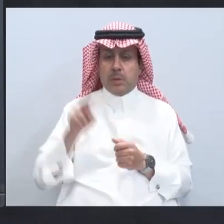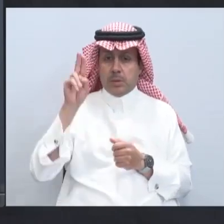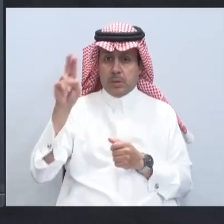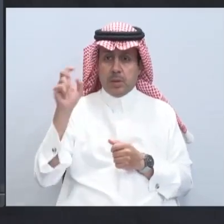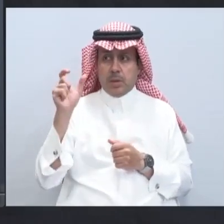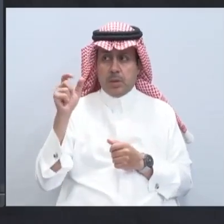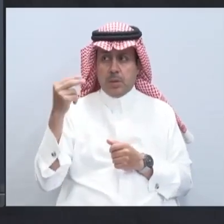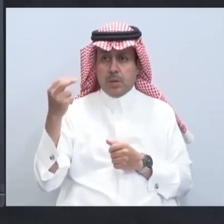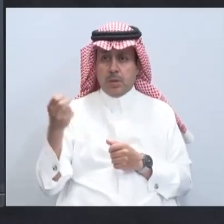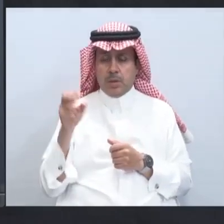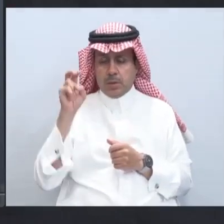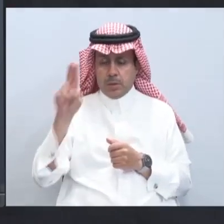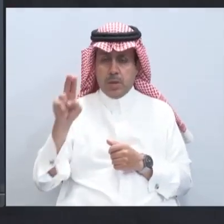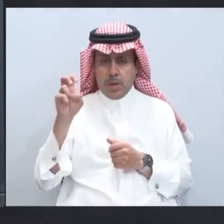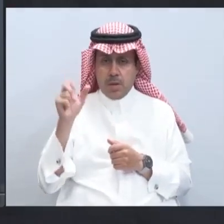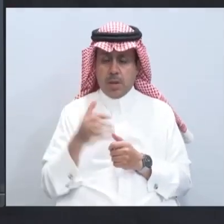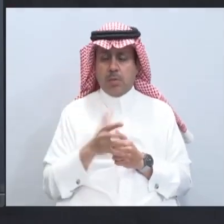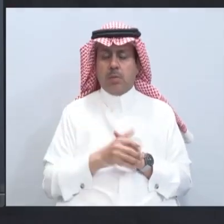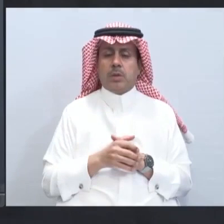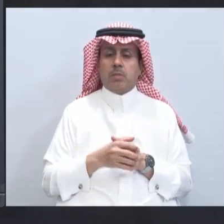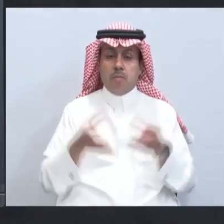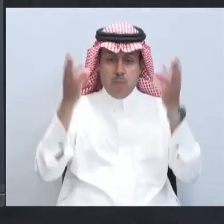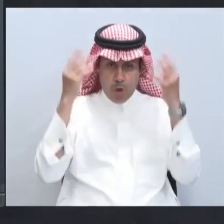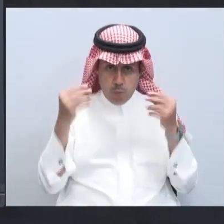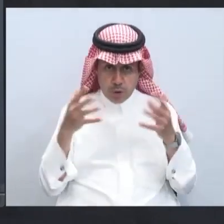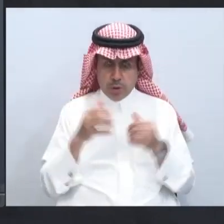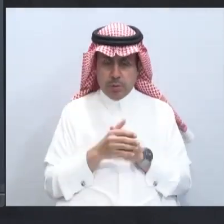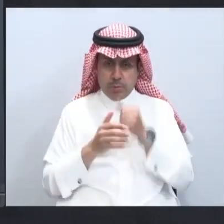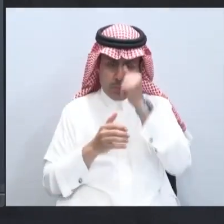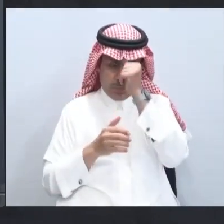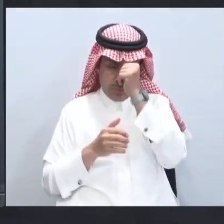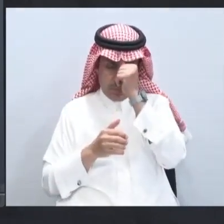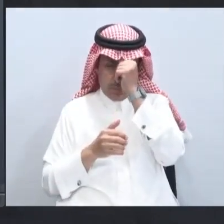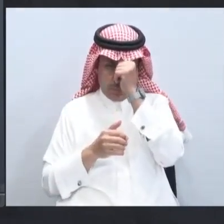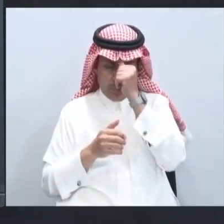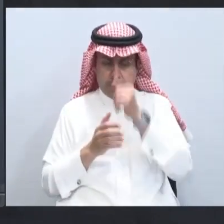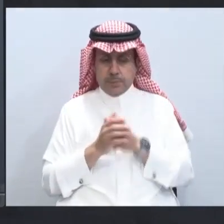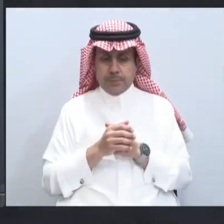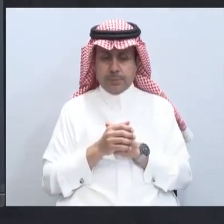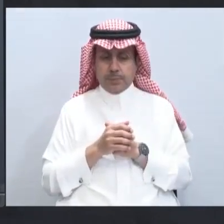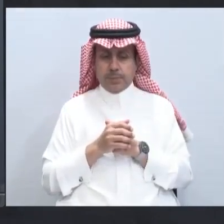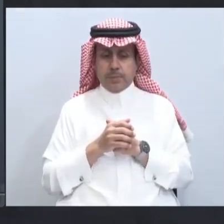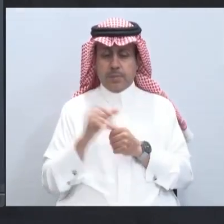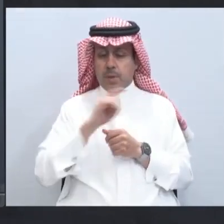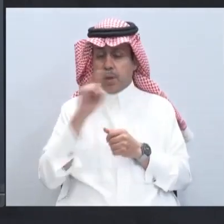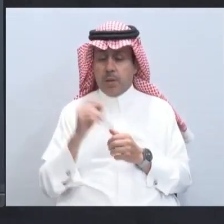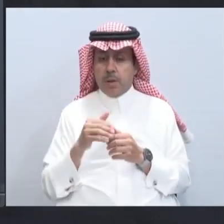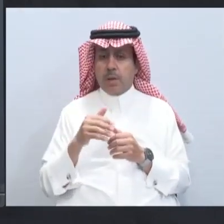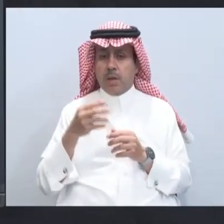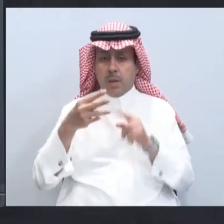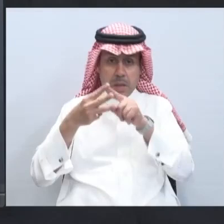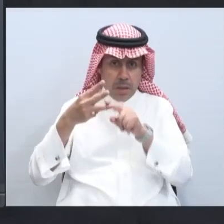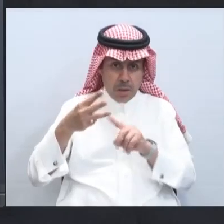معلومات المعلومه الحديثه هي التي سوف تصل اليها مباشره لا يعني لا يضع لك عده